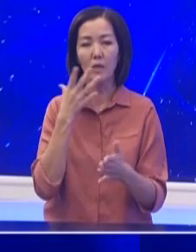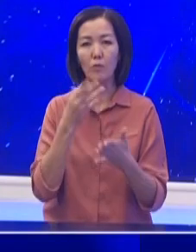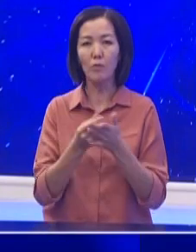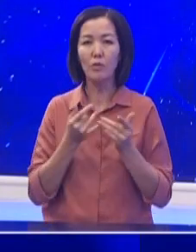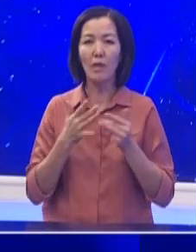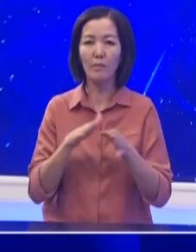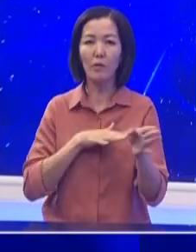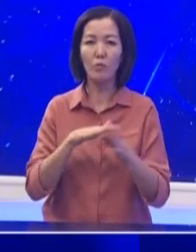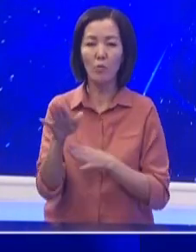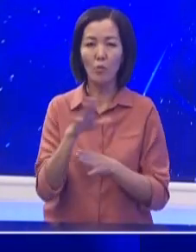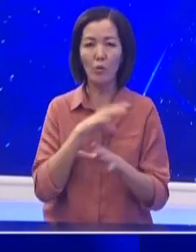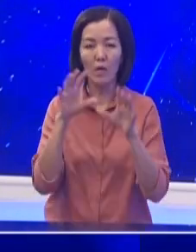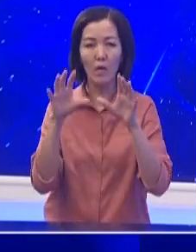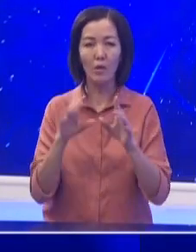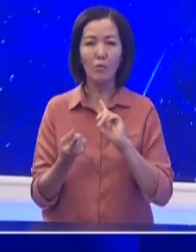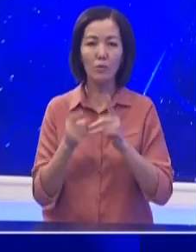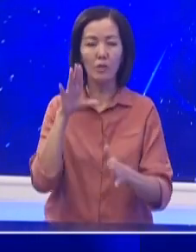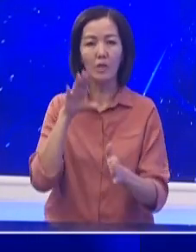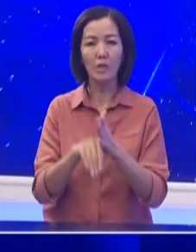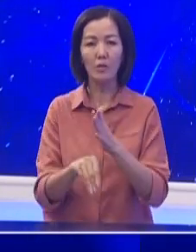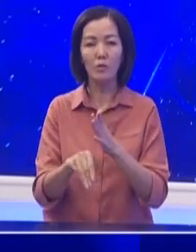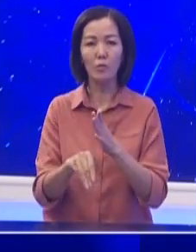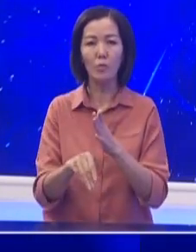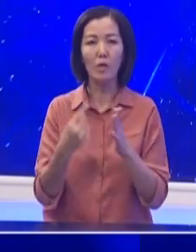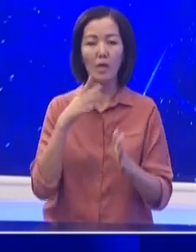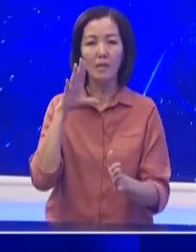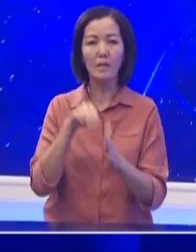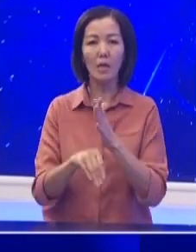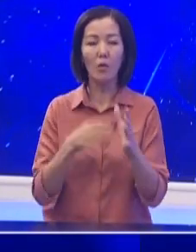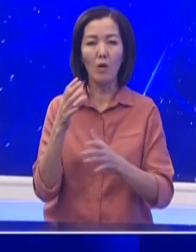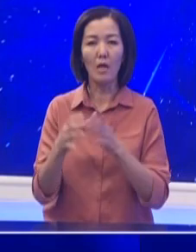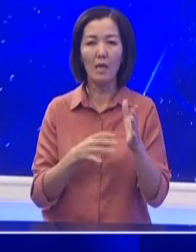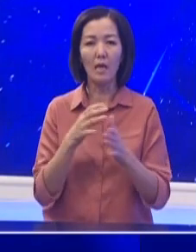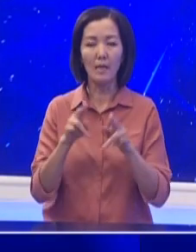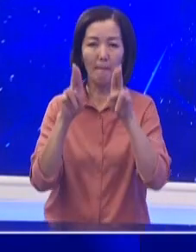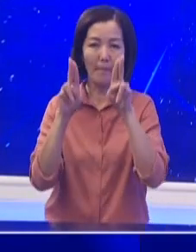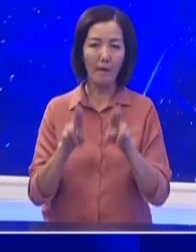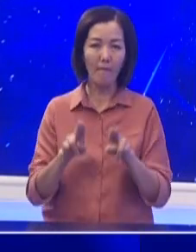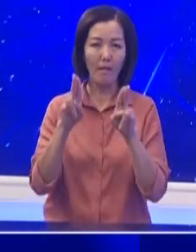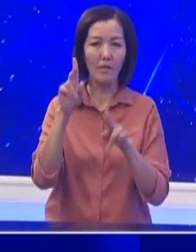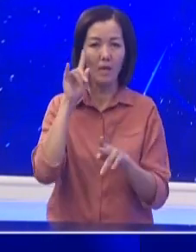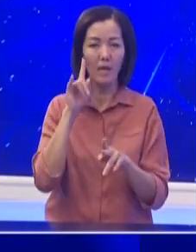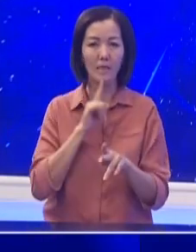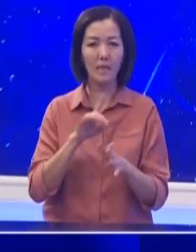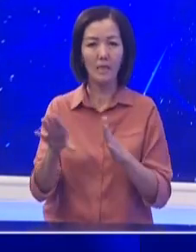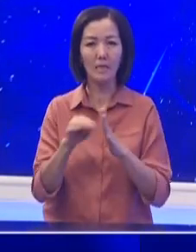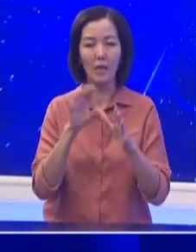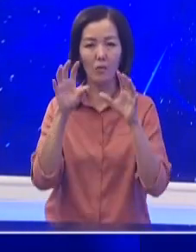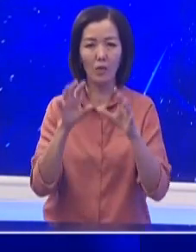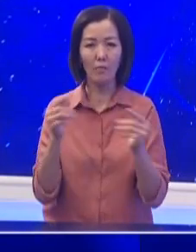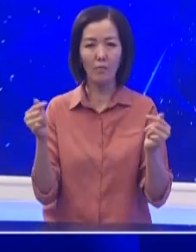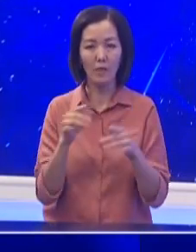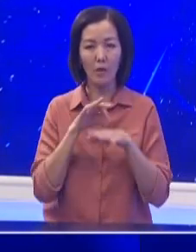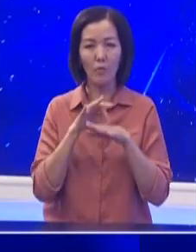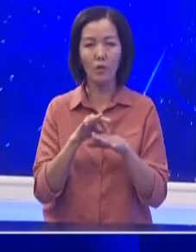толық орындады. Конституцияға өзгерістер енгізу туралы референдум халықаралық стандарттар мен Қазақстанның сайлау заңнамасына сай өтті.